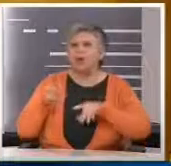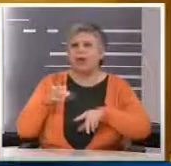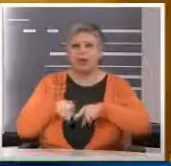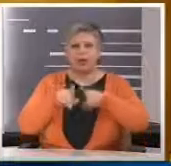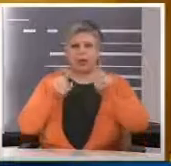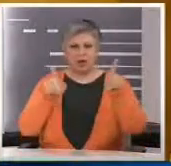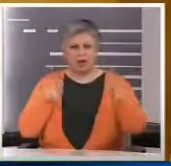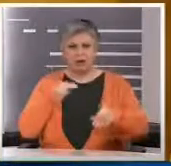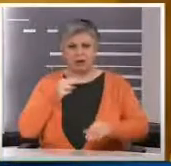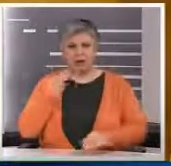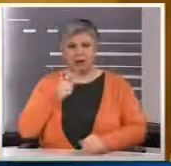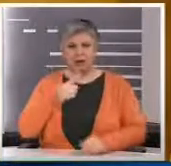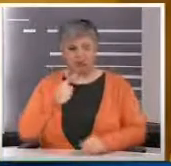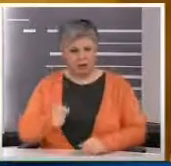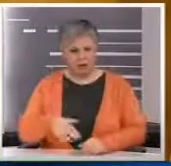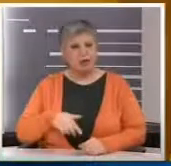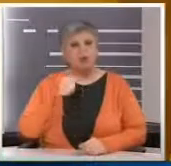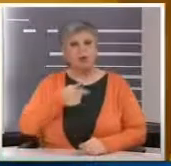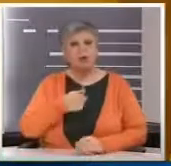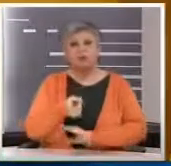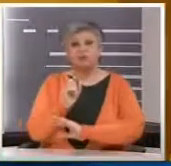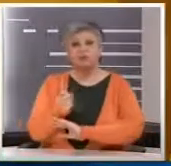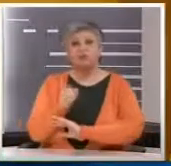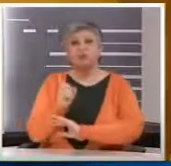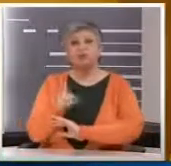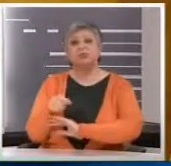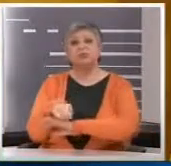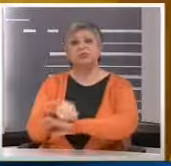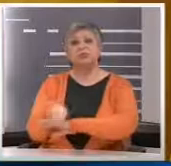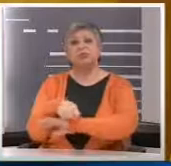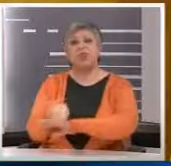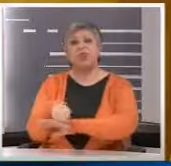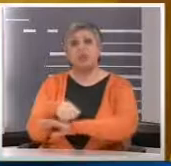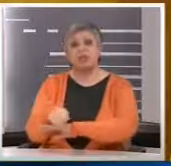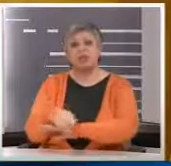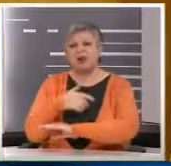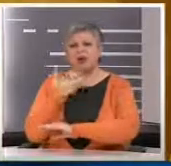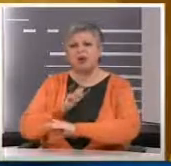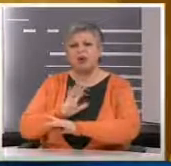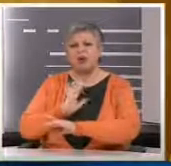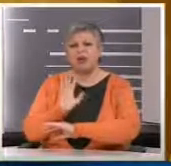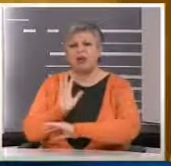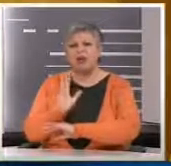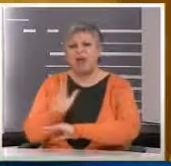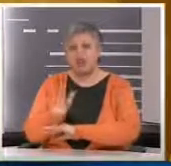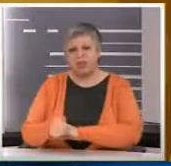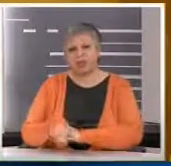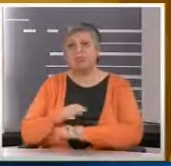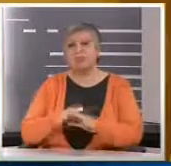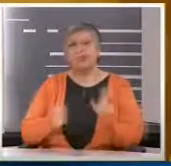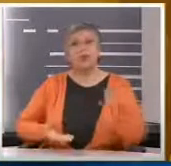απειλούν τους αρμόδιους δικαστικούς λειτουργούς από το πρωί ως το βράδυ, κάνουν